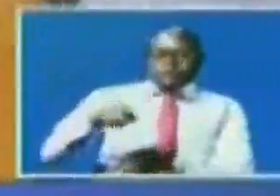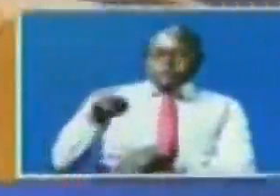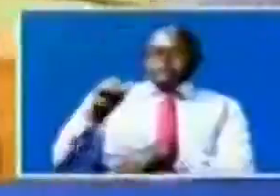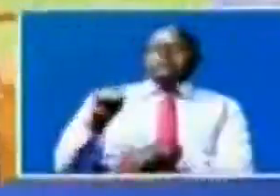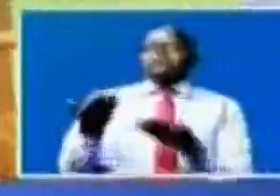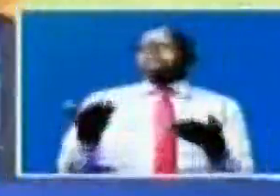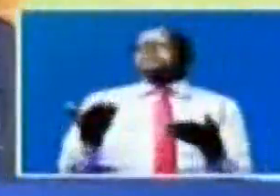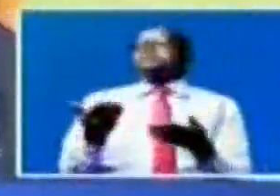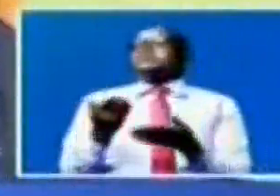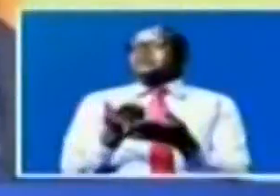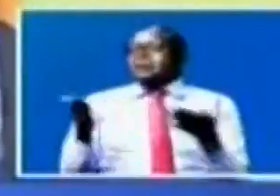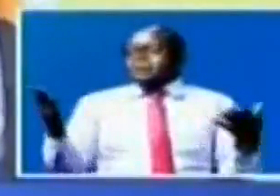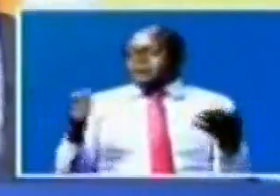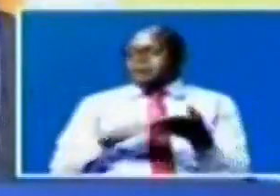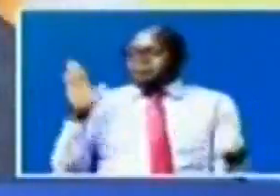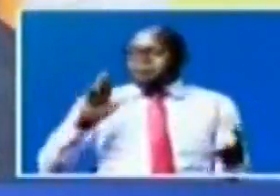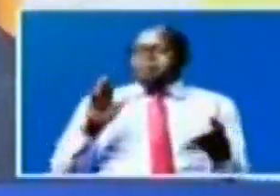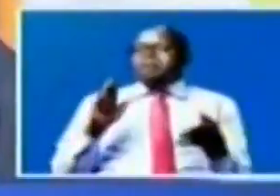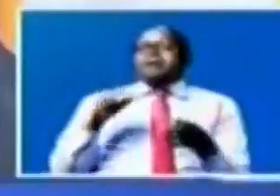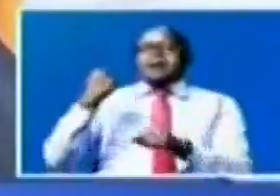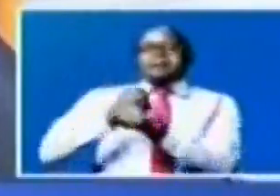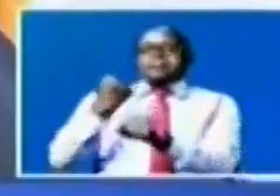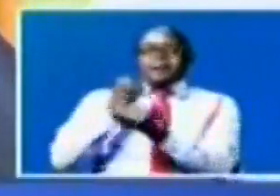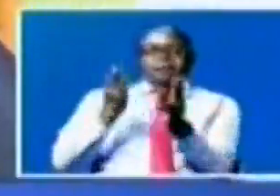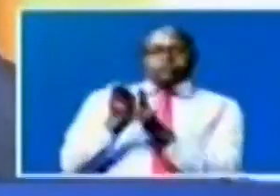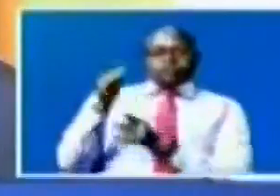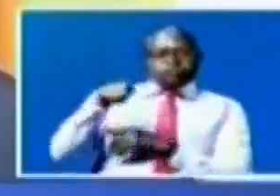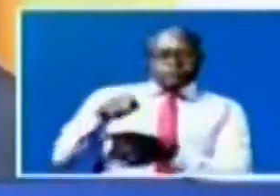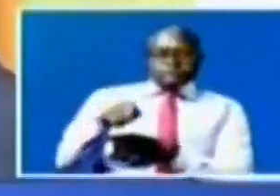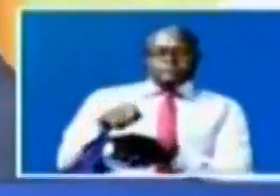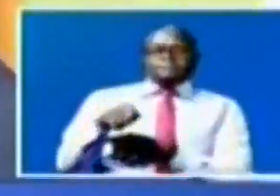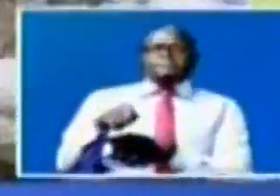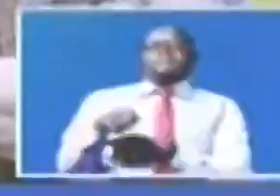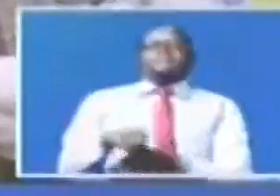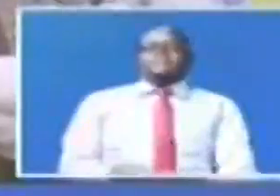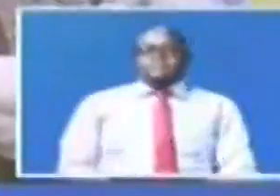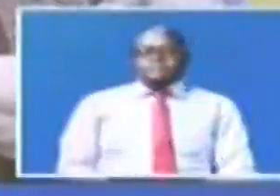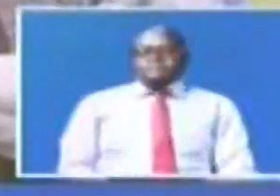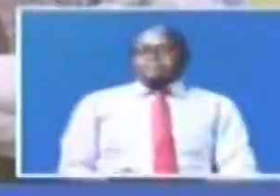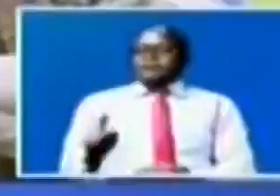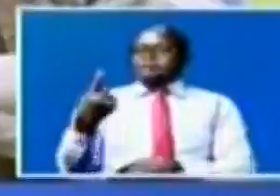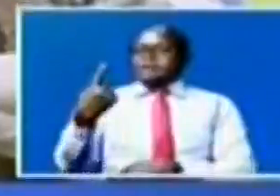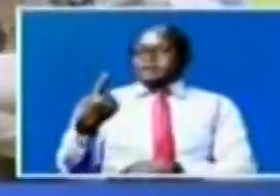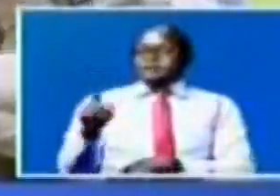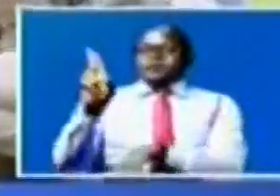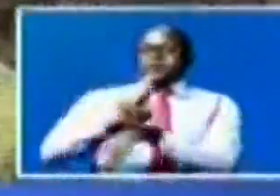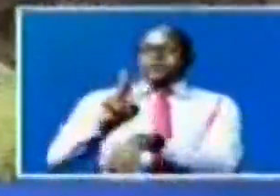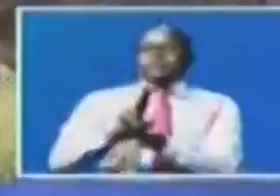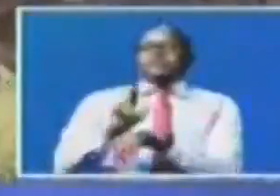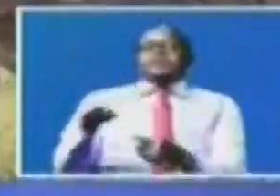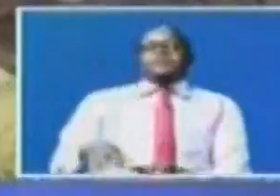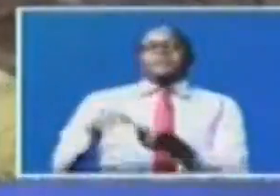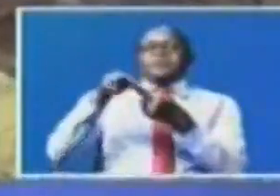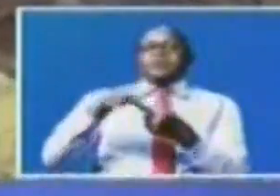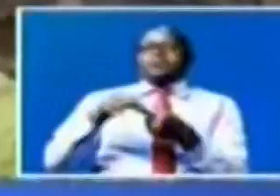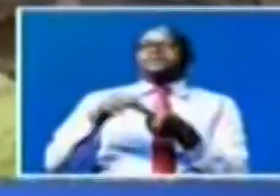tractor ambayo vifaa vingi tunaweza kutengeneza kutoka karibu. Trekta ya kwanza inatumia nyaya maalum za